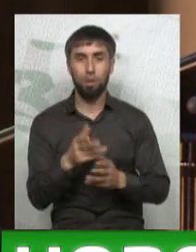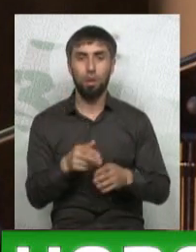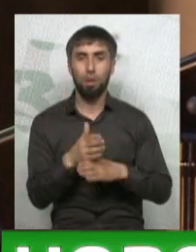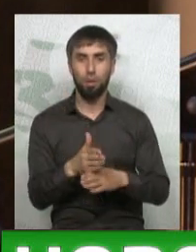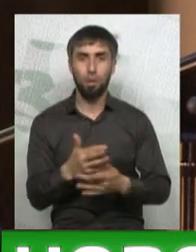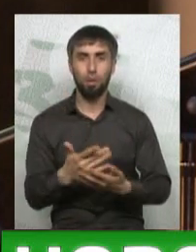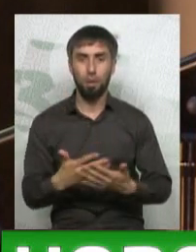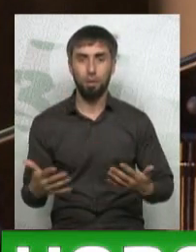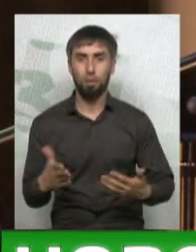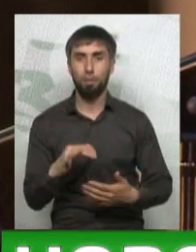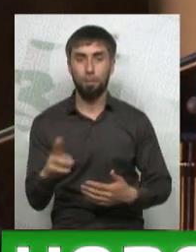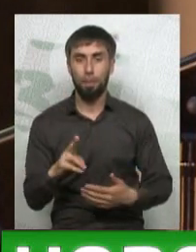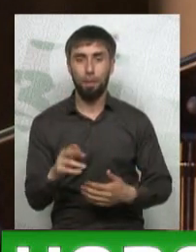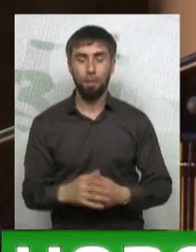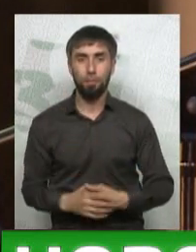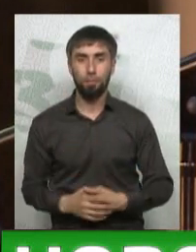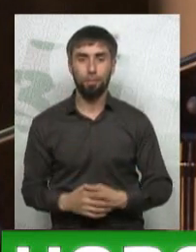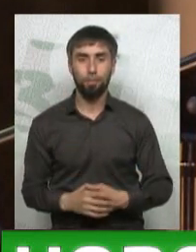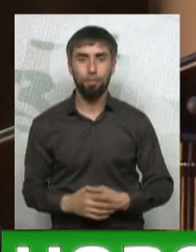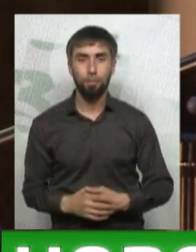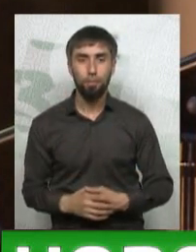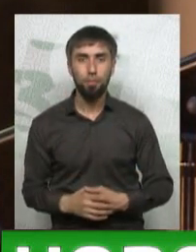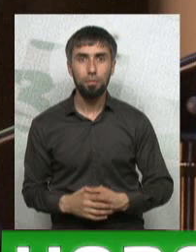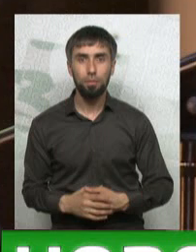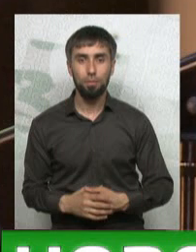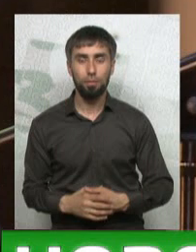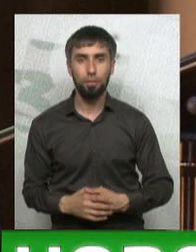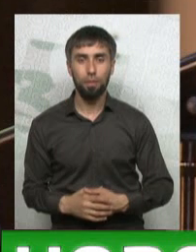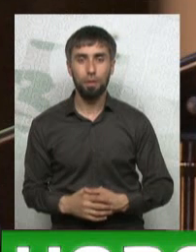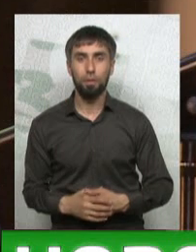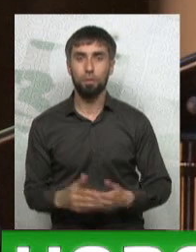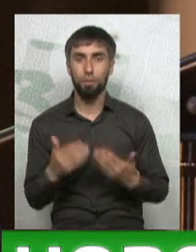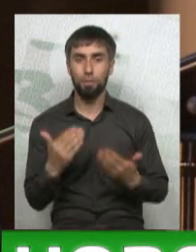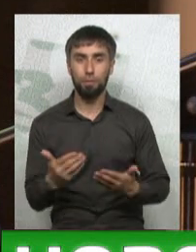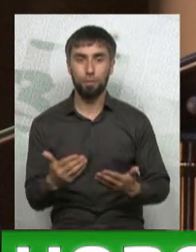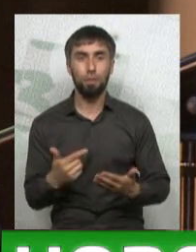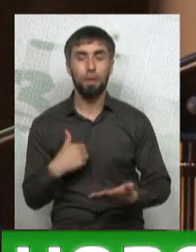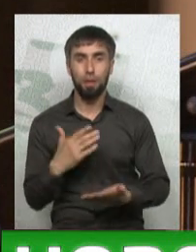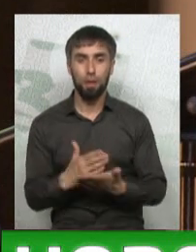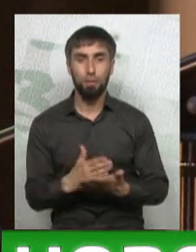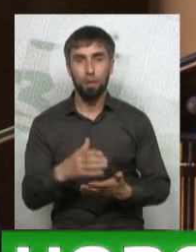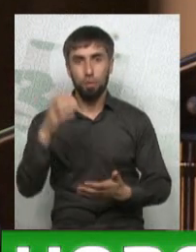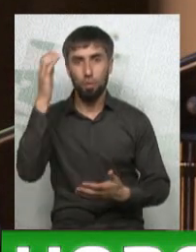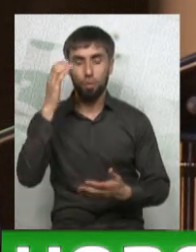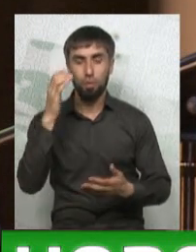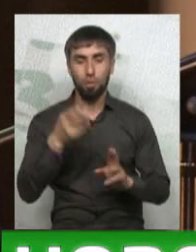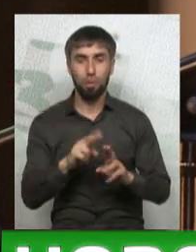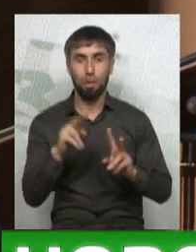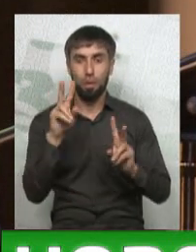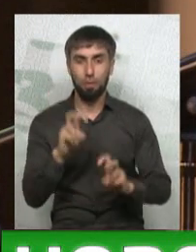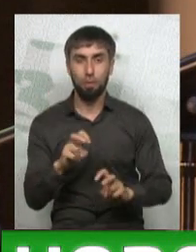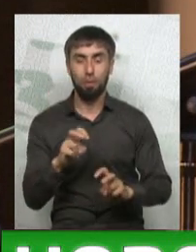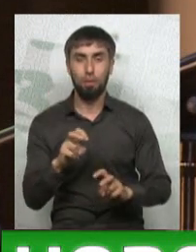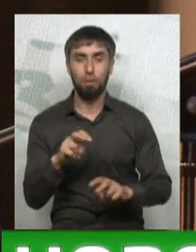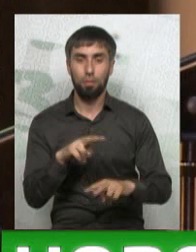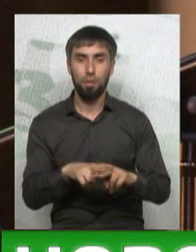различных видов информационных ресурсов. Сегодня мы имеем научно-исследовательское